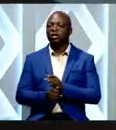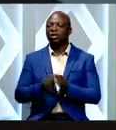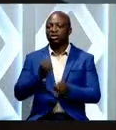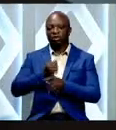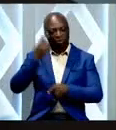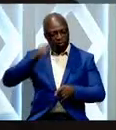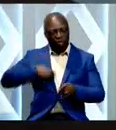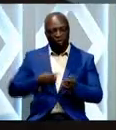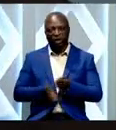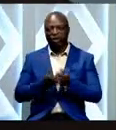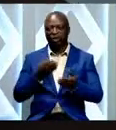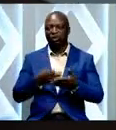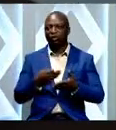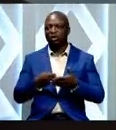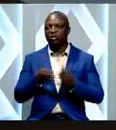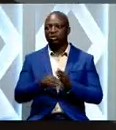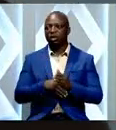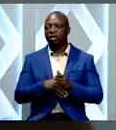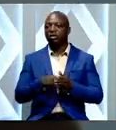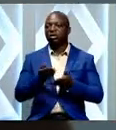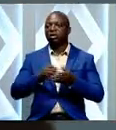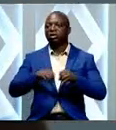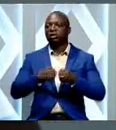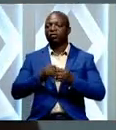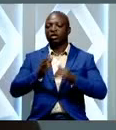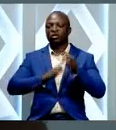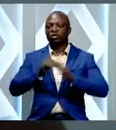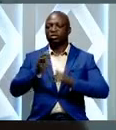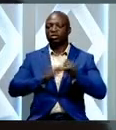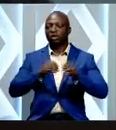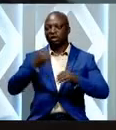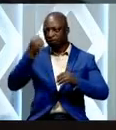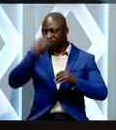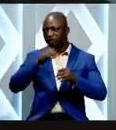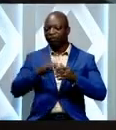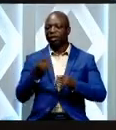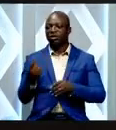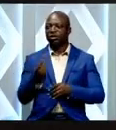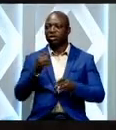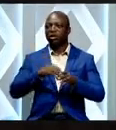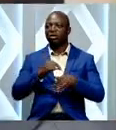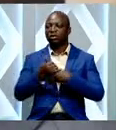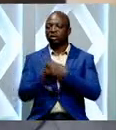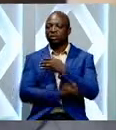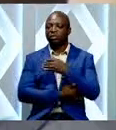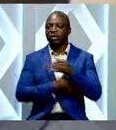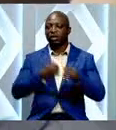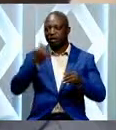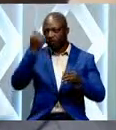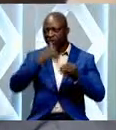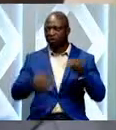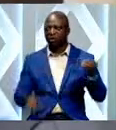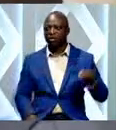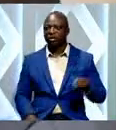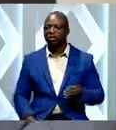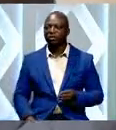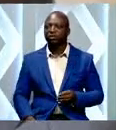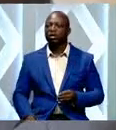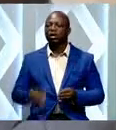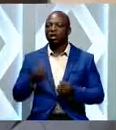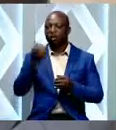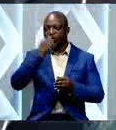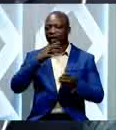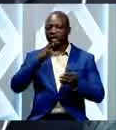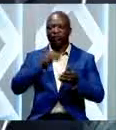d'aider au financement des infrastructures en Afrique et singulièrement dans notre sous-région. Africa 50 veut